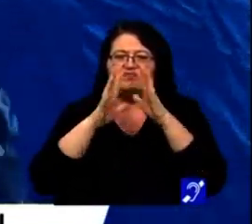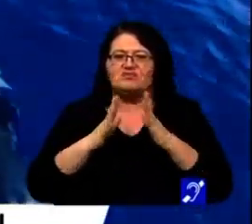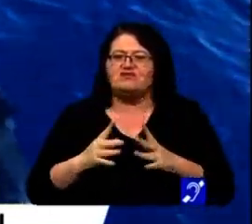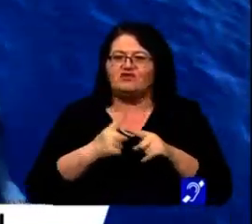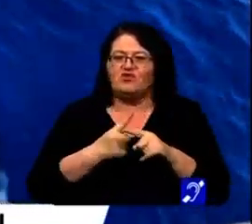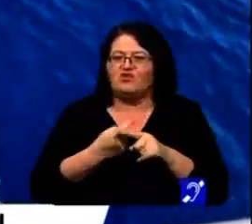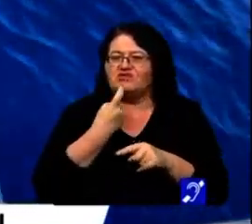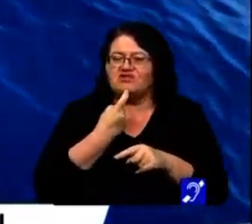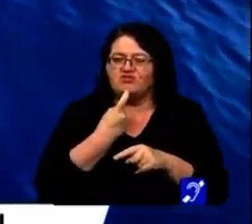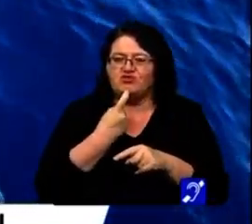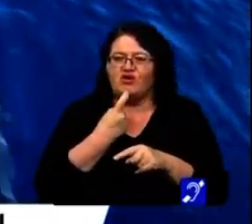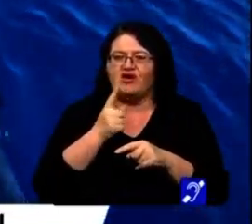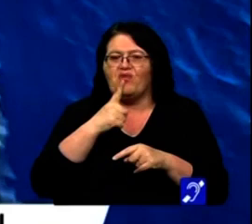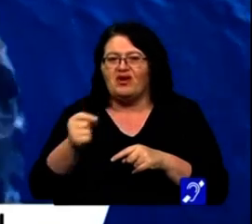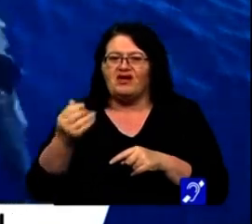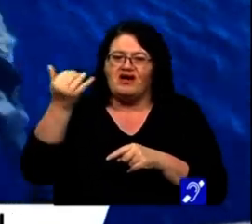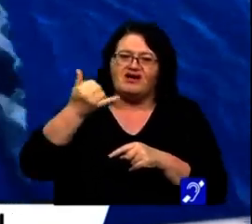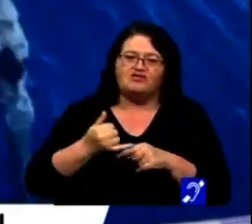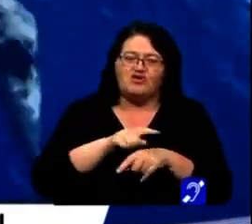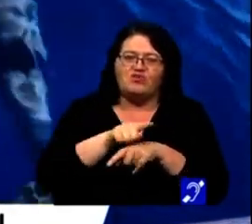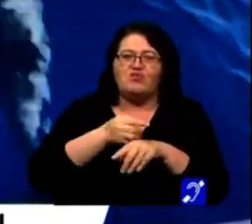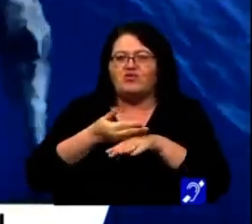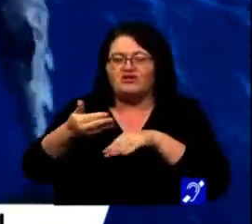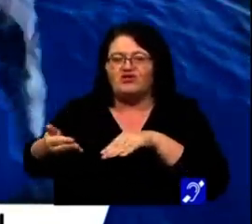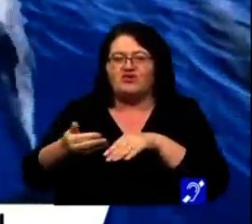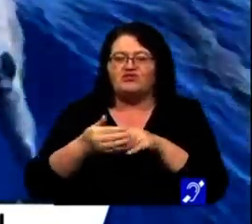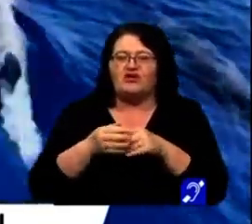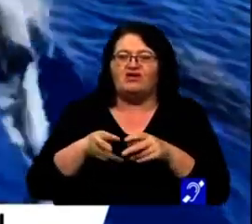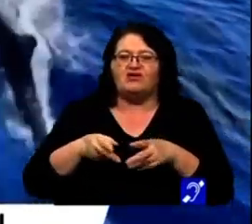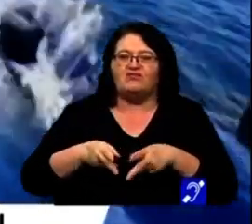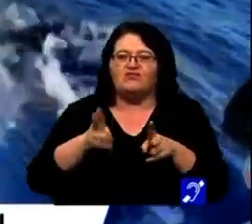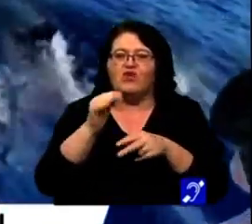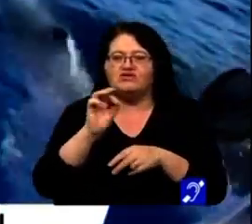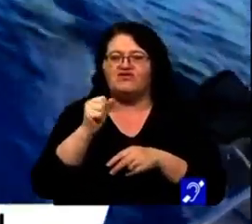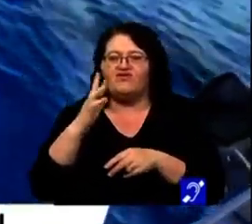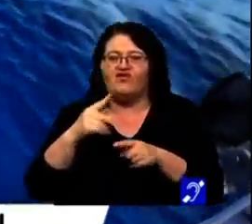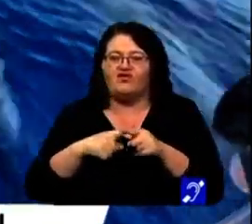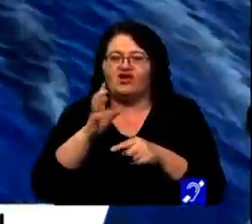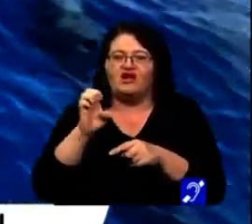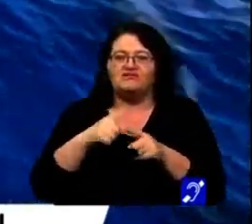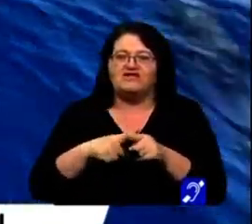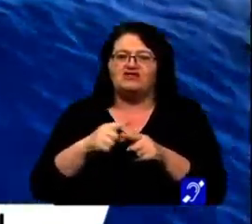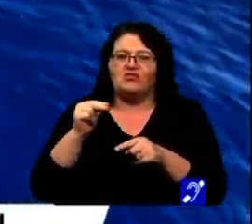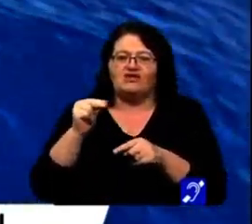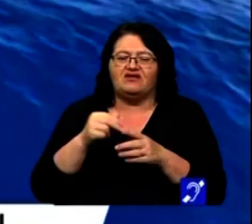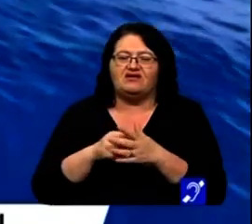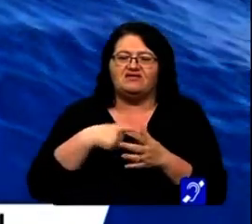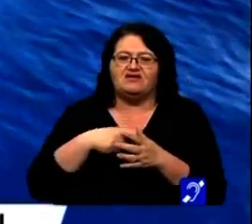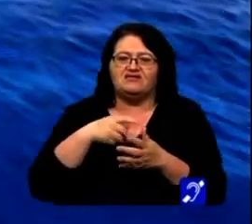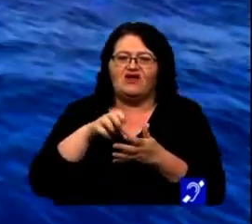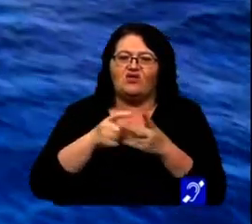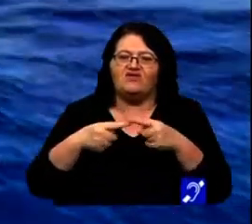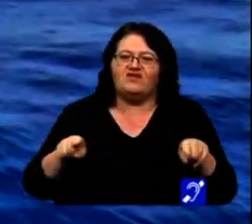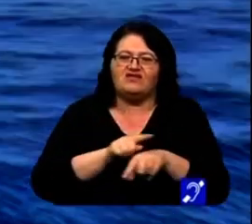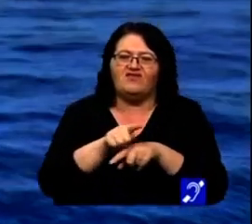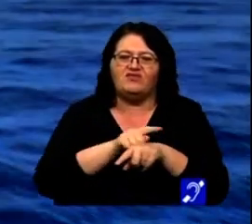din Timișoara. Atât la plecare, cât și în perioada următoare la traversarea Bosforului, în Elefsina și la Patras, vor avea loc